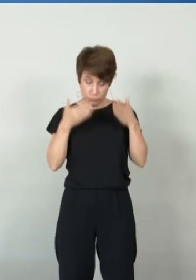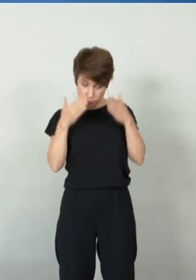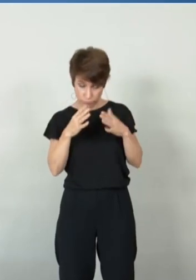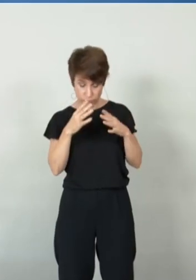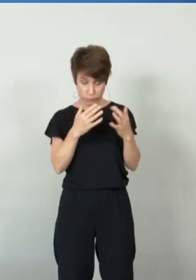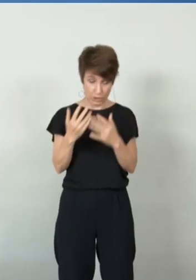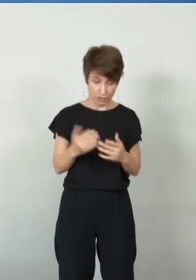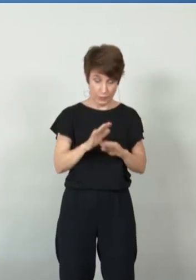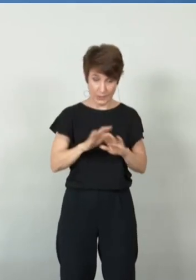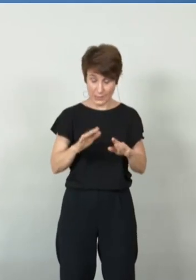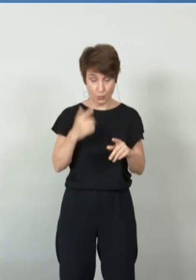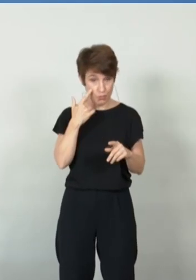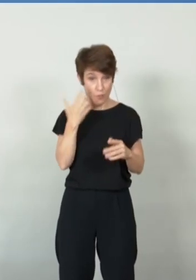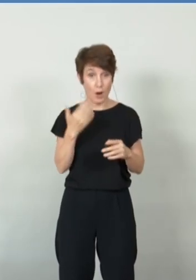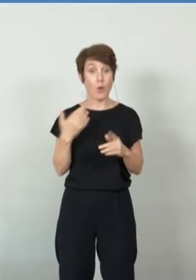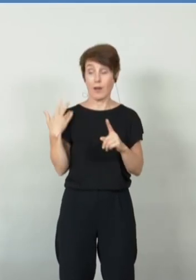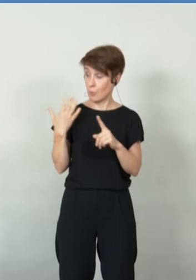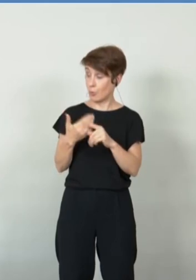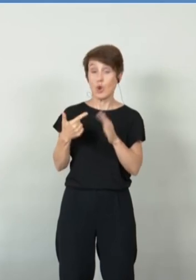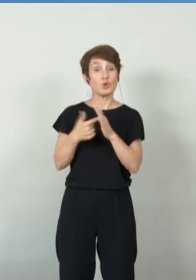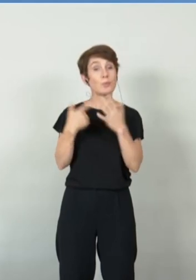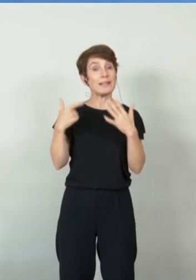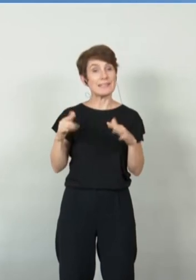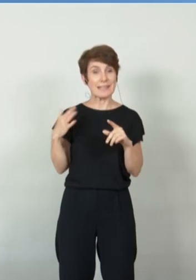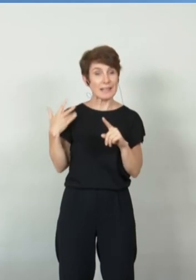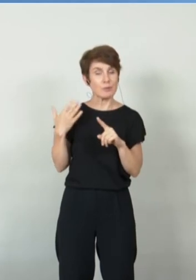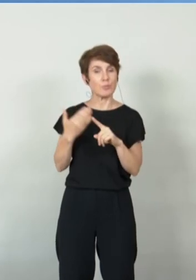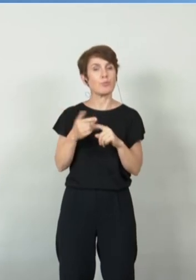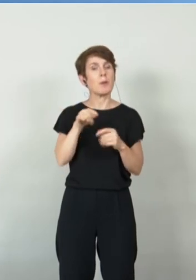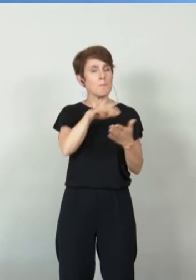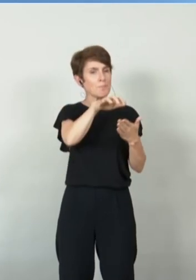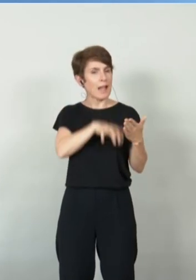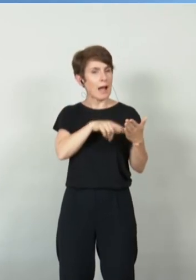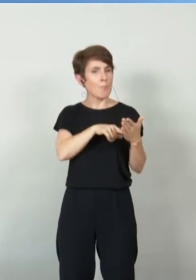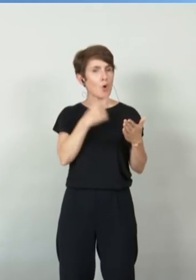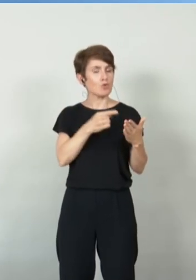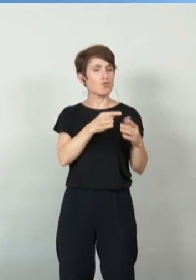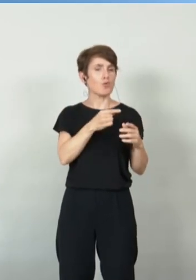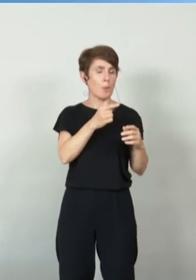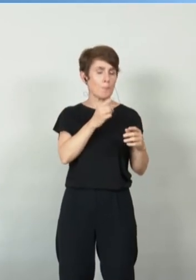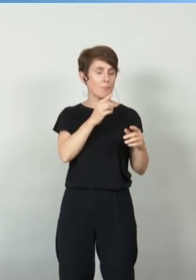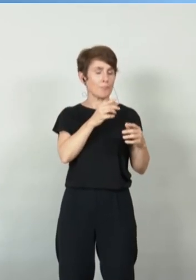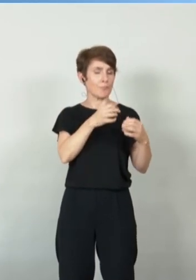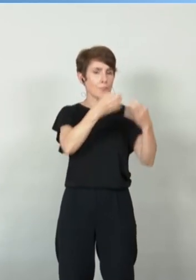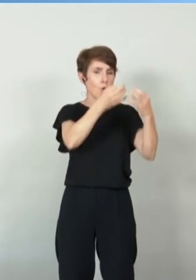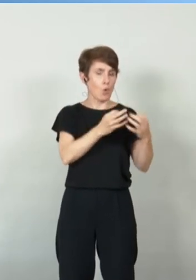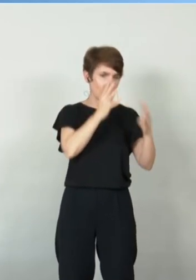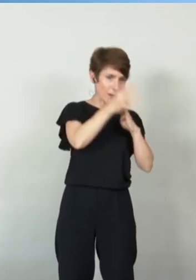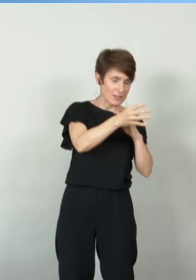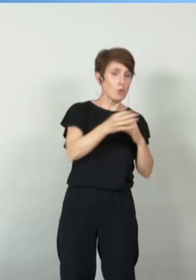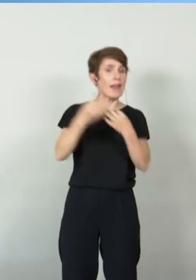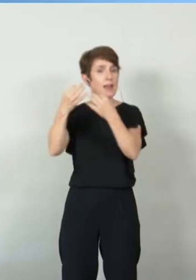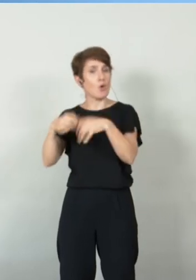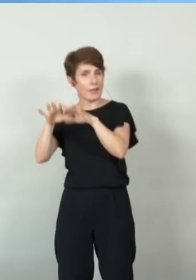2017 vous avez construit les rapports en mettant le prévisionnel face aux comptes administratif et je pense que ça